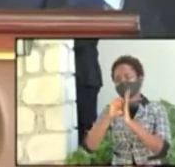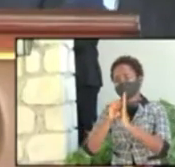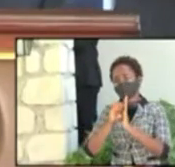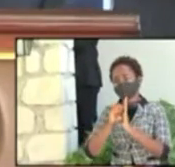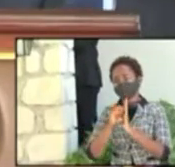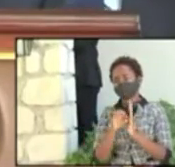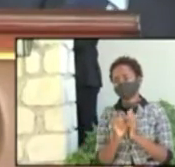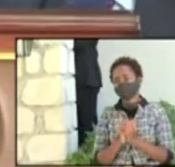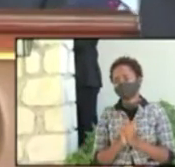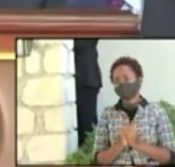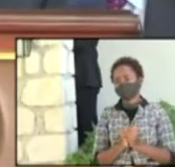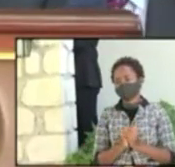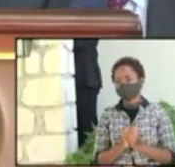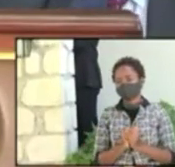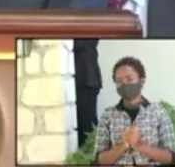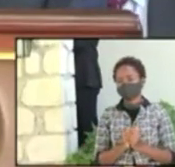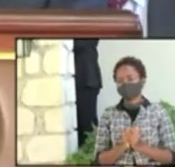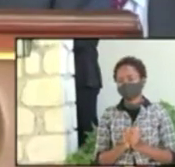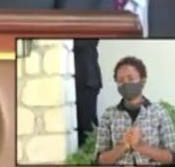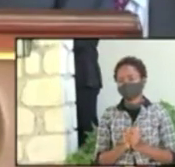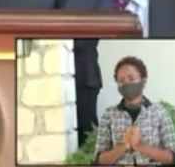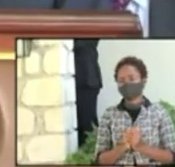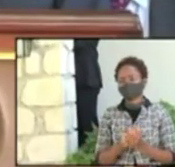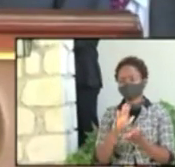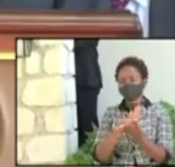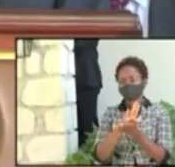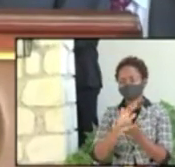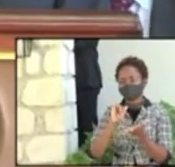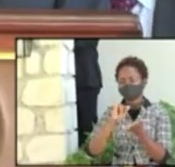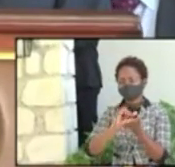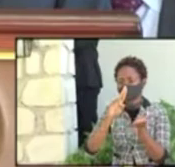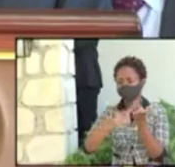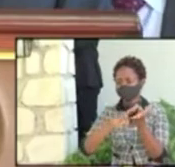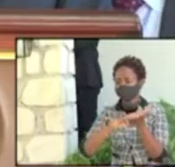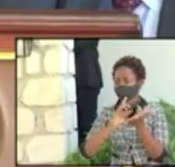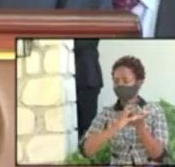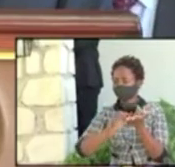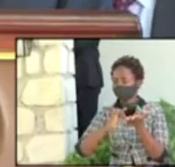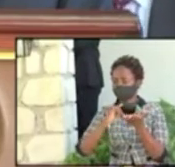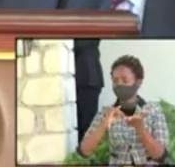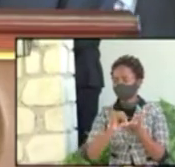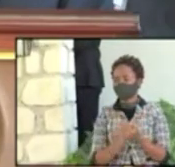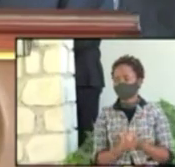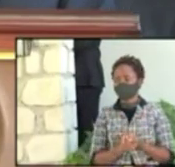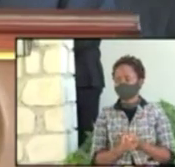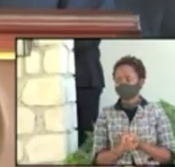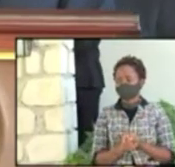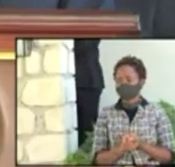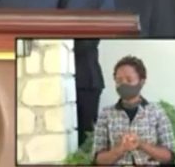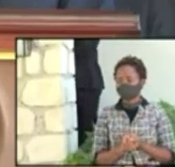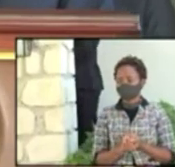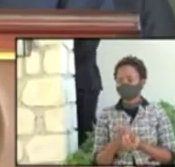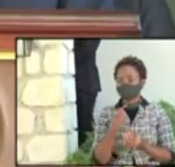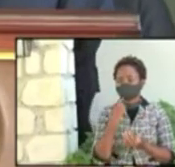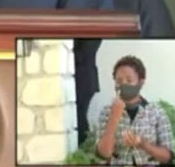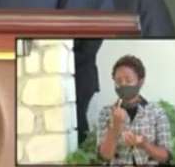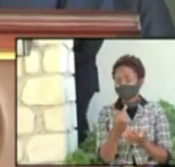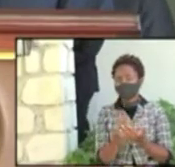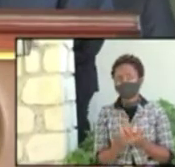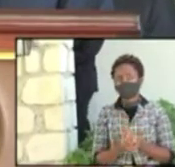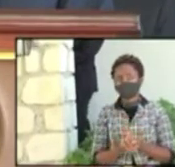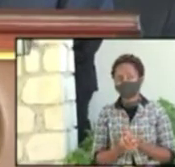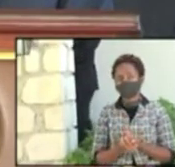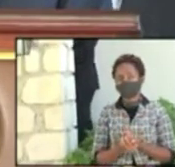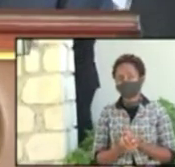que Axayo que a signé, Axayo que Klekyo même y a rédigé.